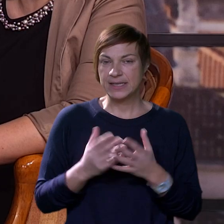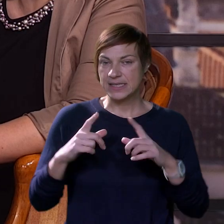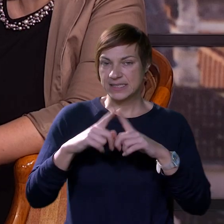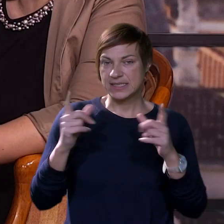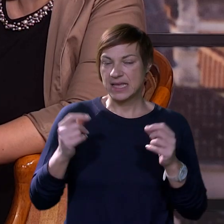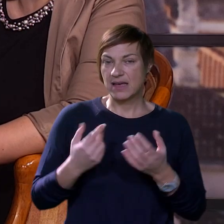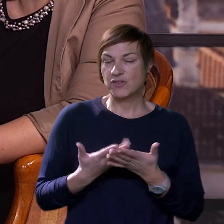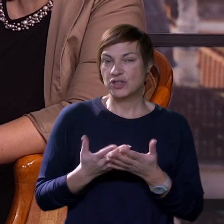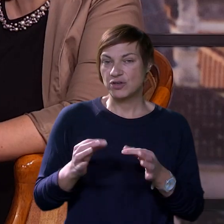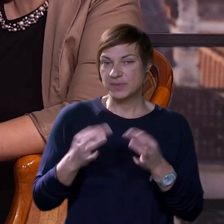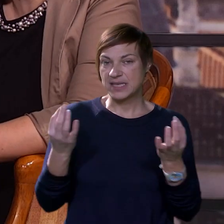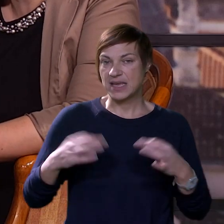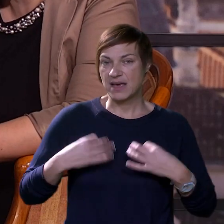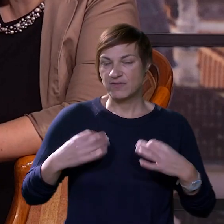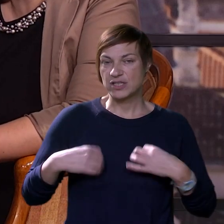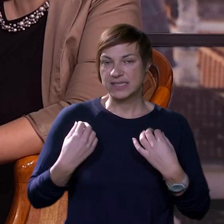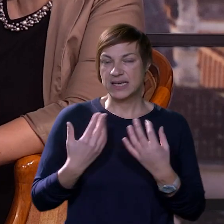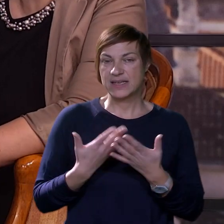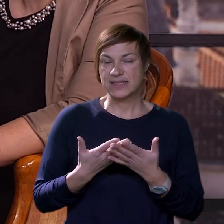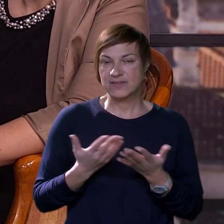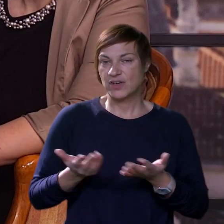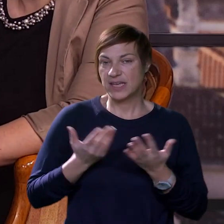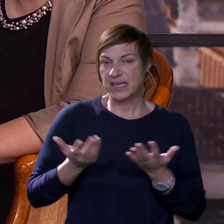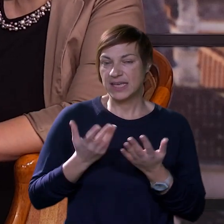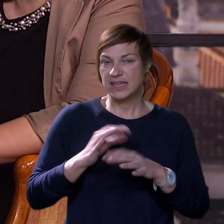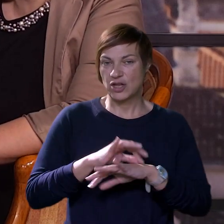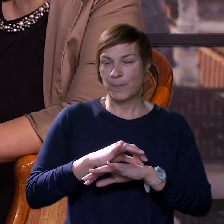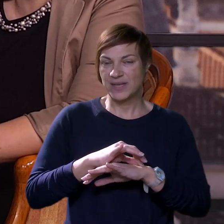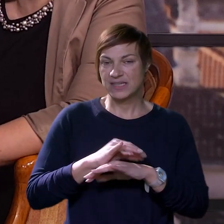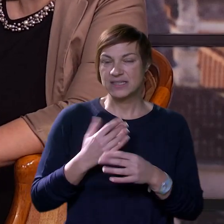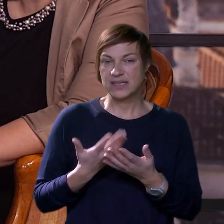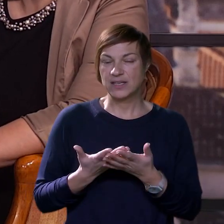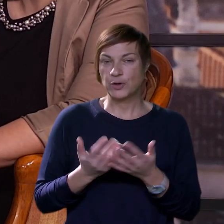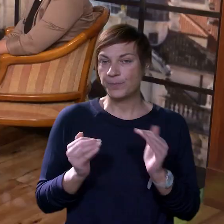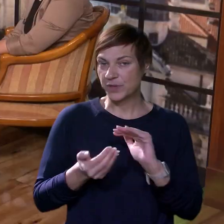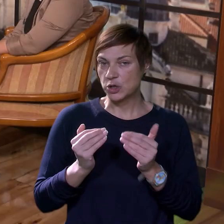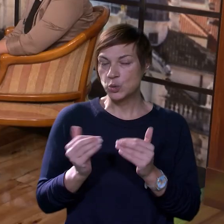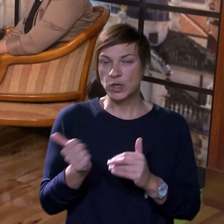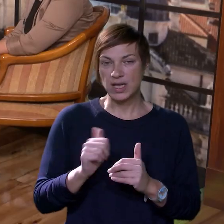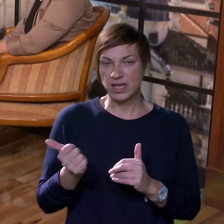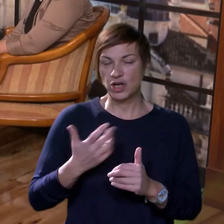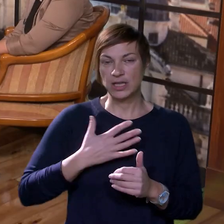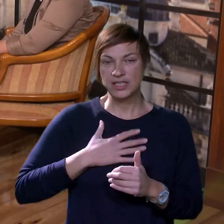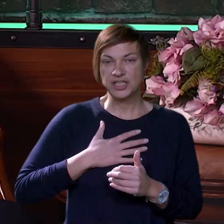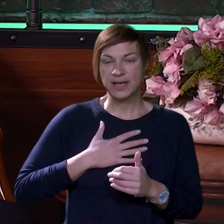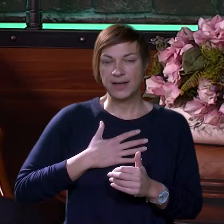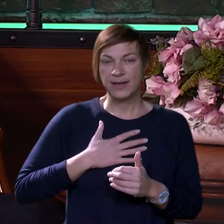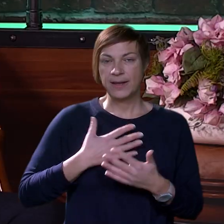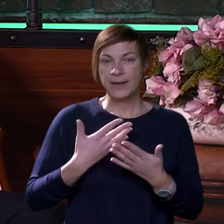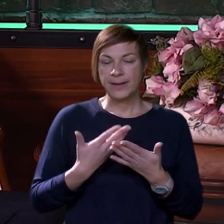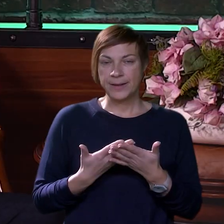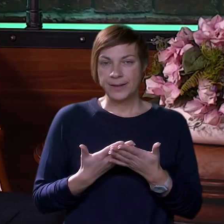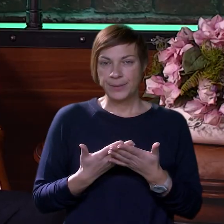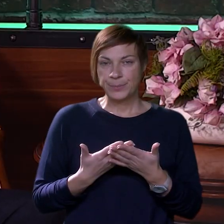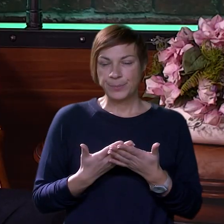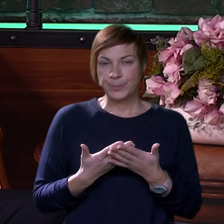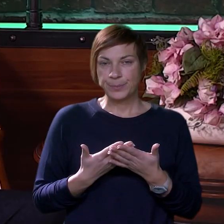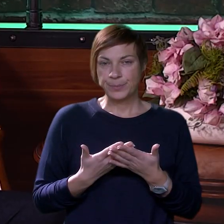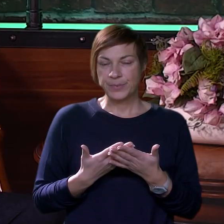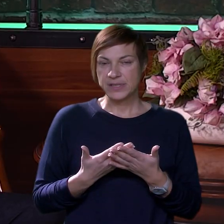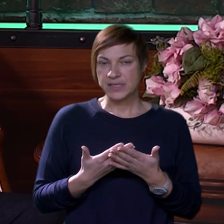i Zavodom za javno zdravstvo i hitnom službom? Suradnja je odlična. Mi smo baš